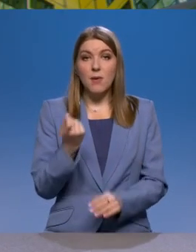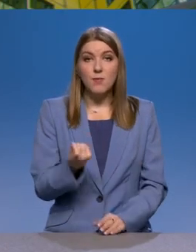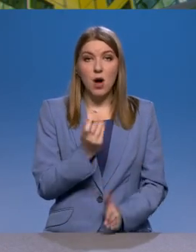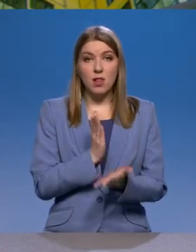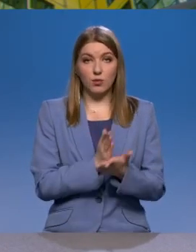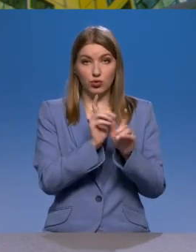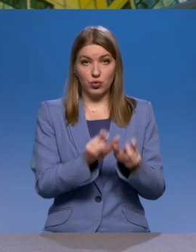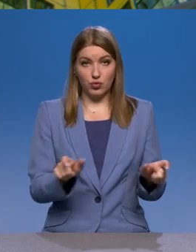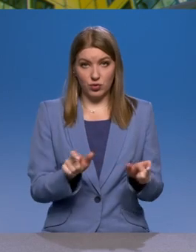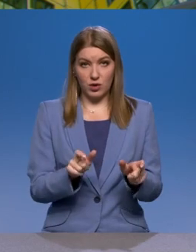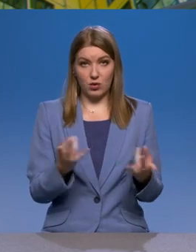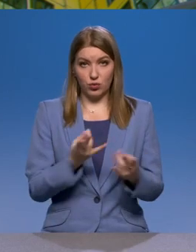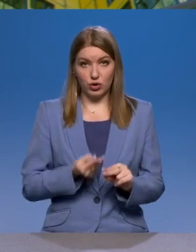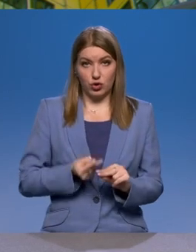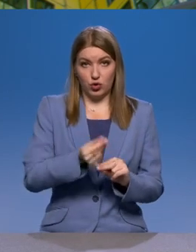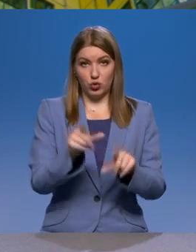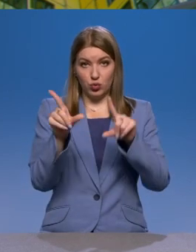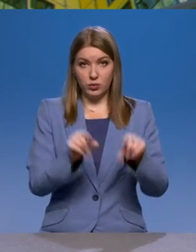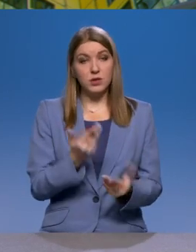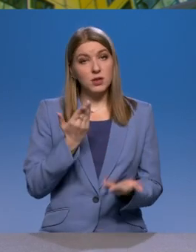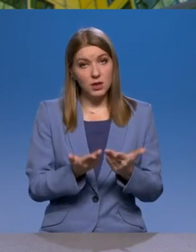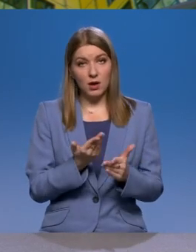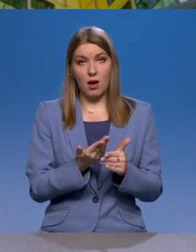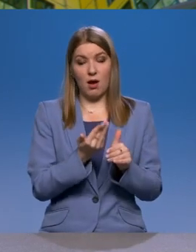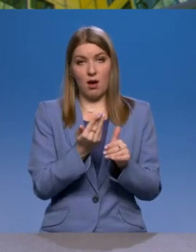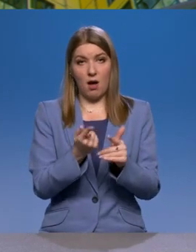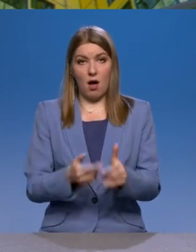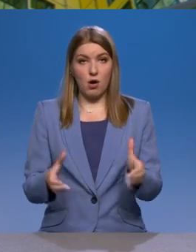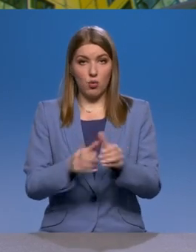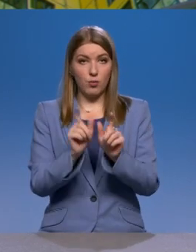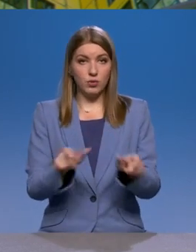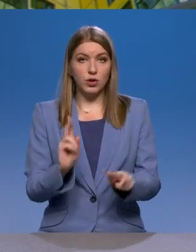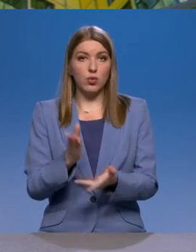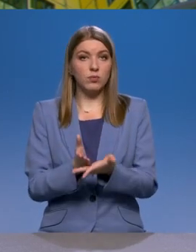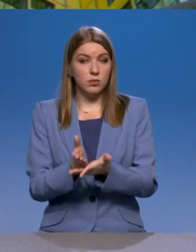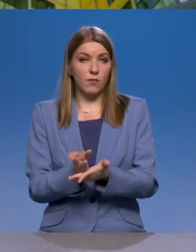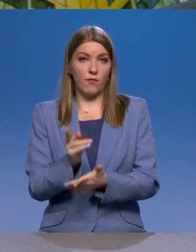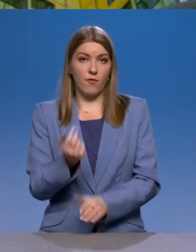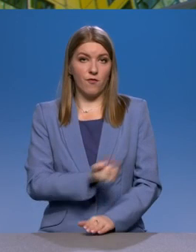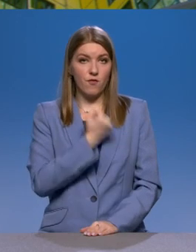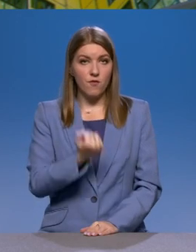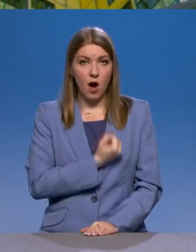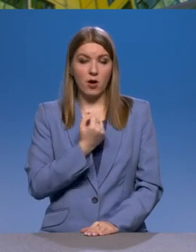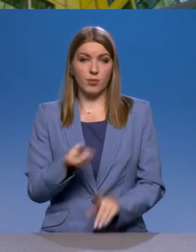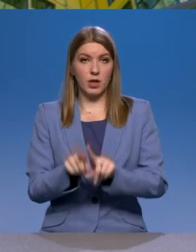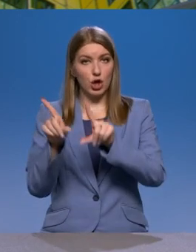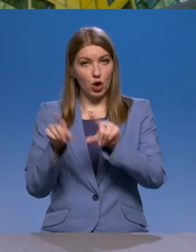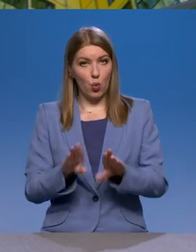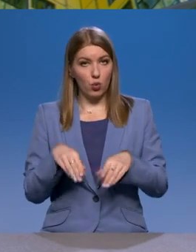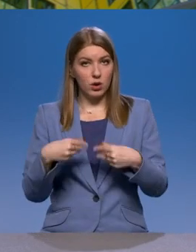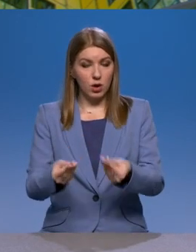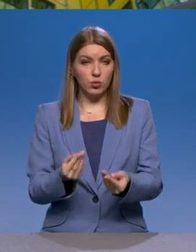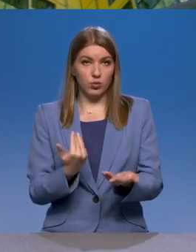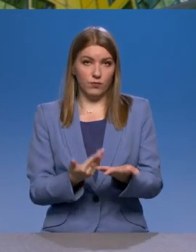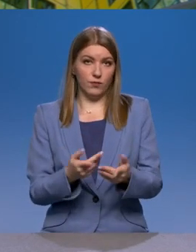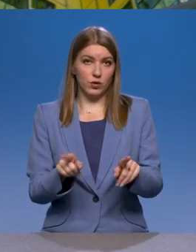те категории, которым, может быть, это люди отслужили там в армии там 50-70 лет, и им даются эти льготы. Я думаю, что здесь